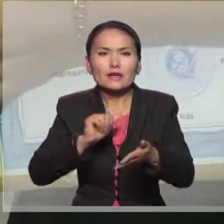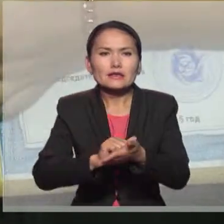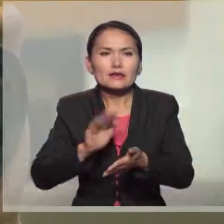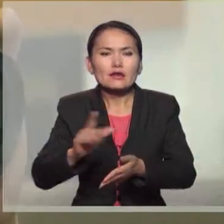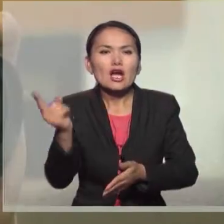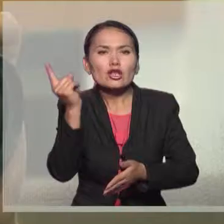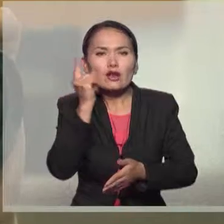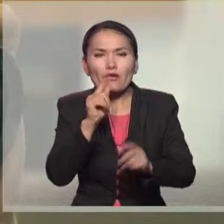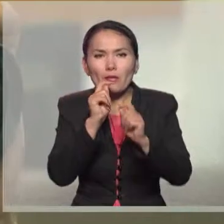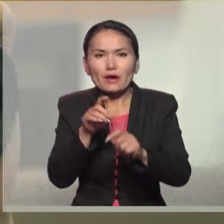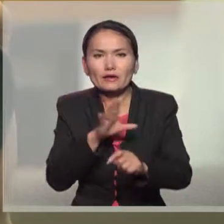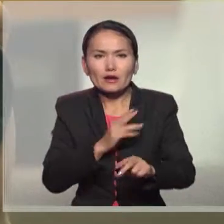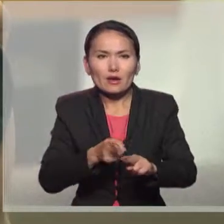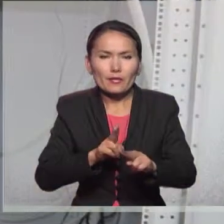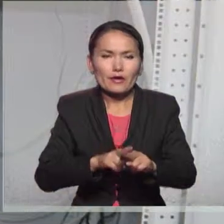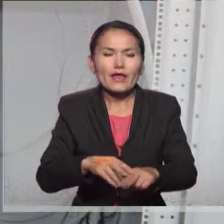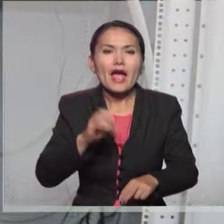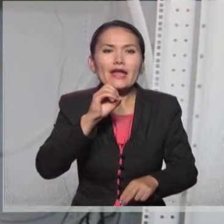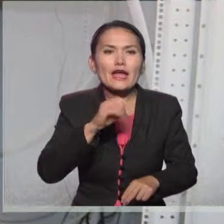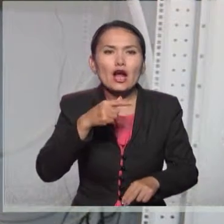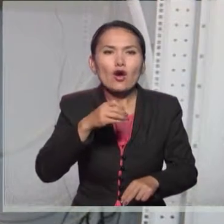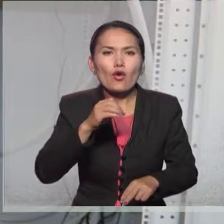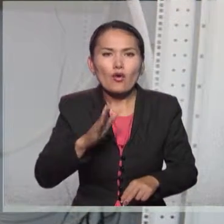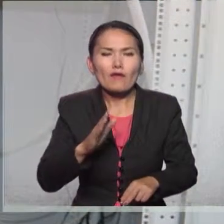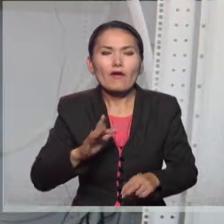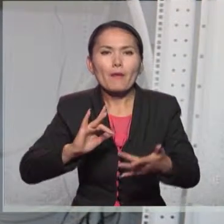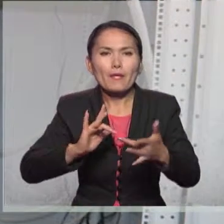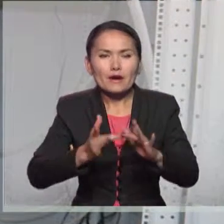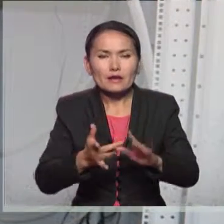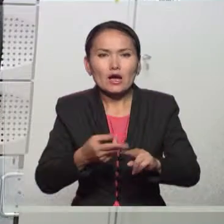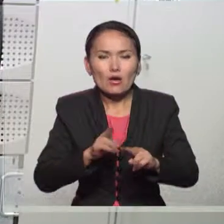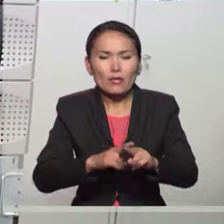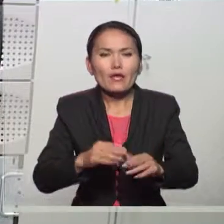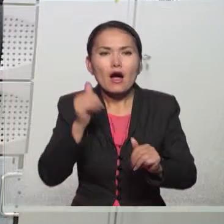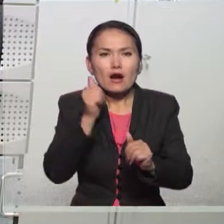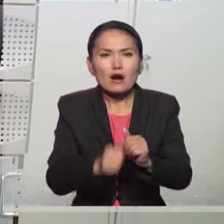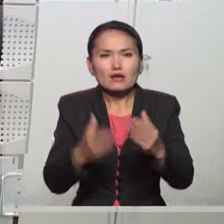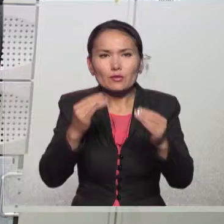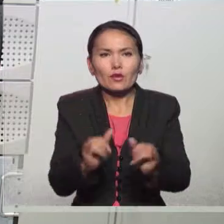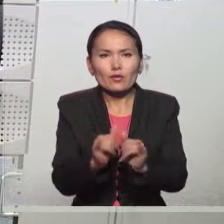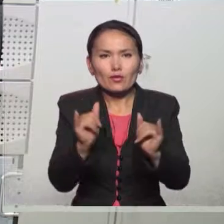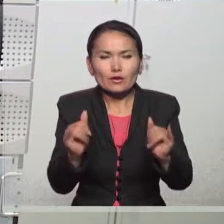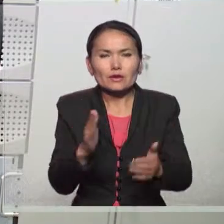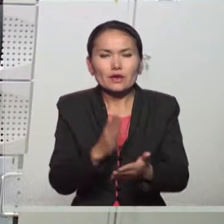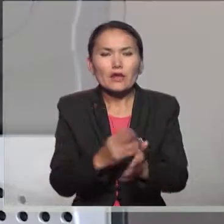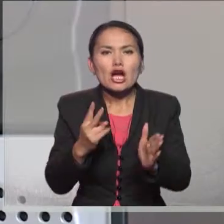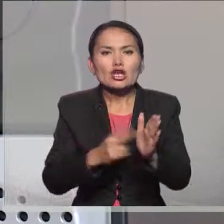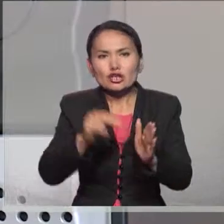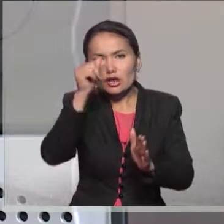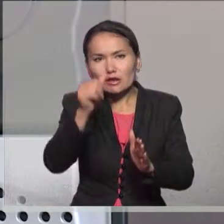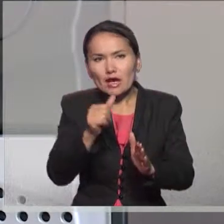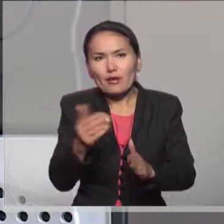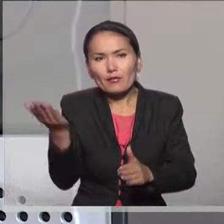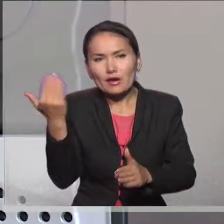табыс етілді. Шара барысында айтылғанда ЕГОВ порталының тұрғындар арасындағы танымалдылығы күн санап өсіп келеді. Осында 7 ай бұрын